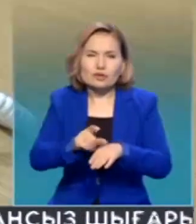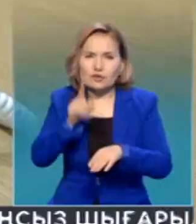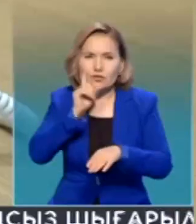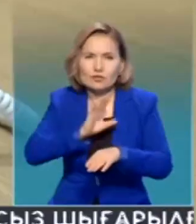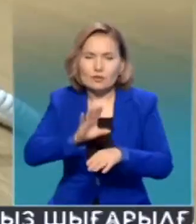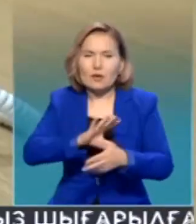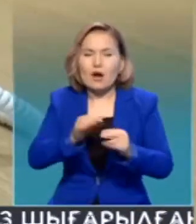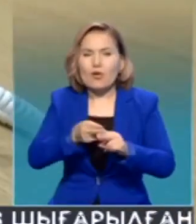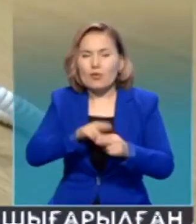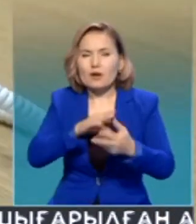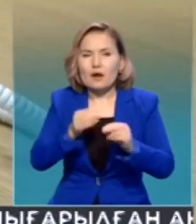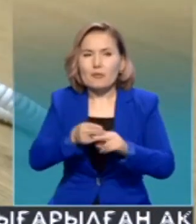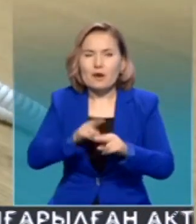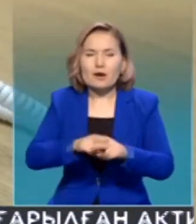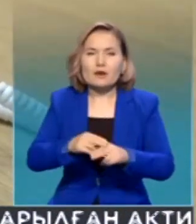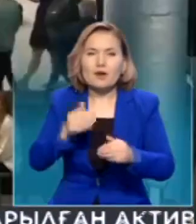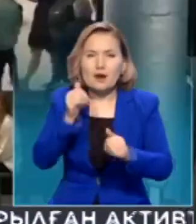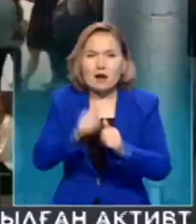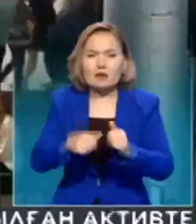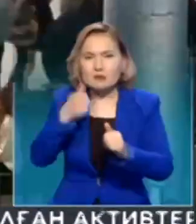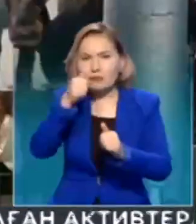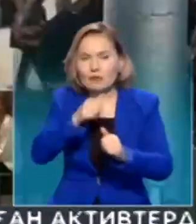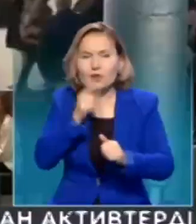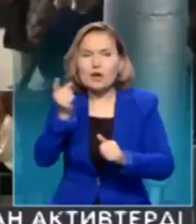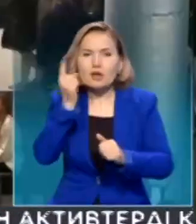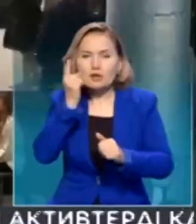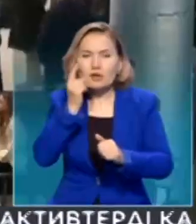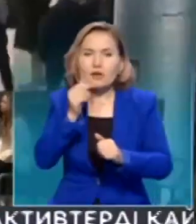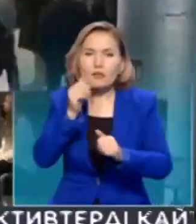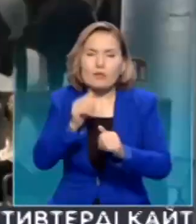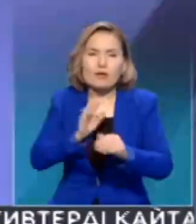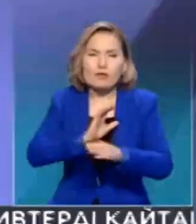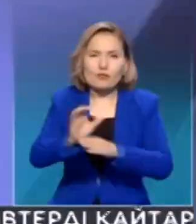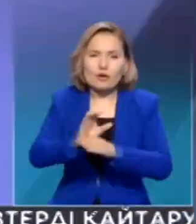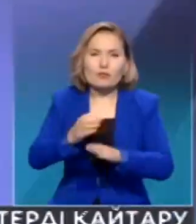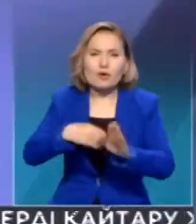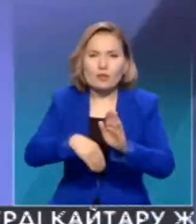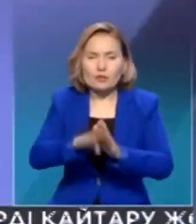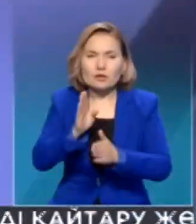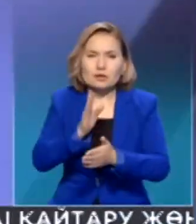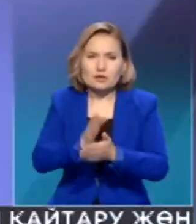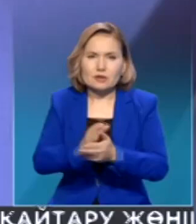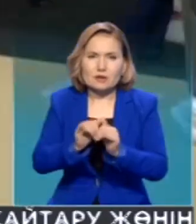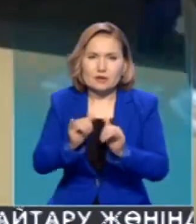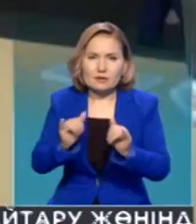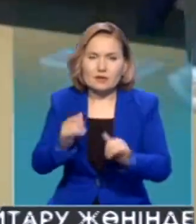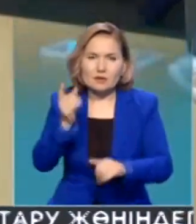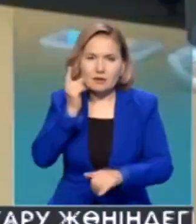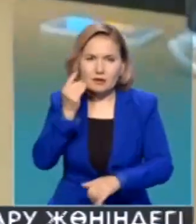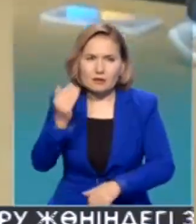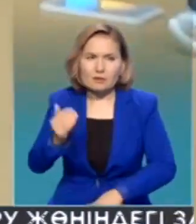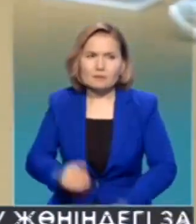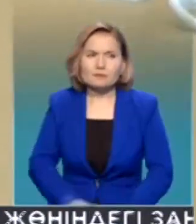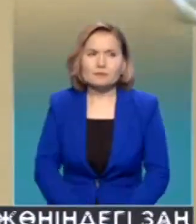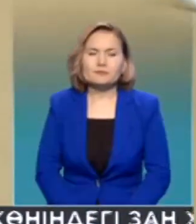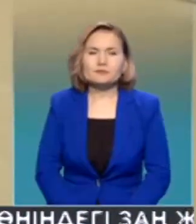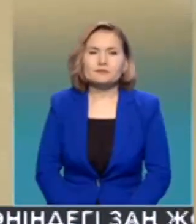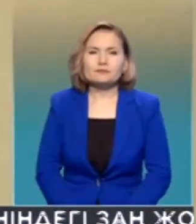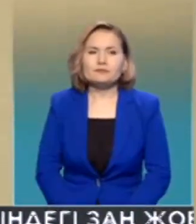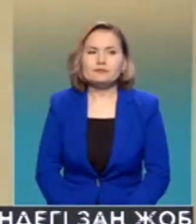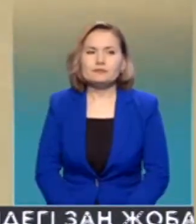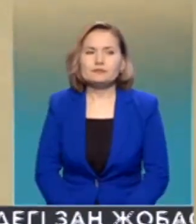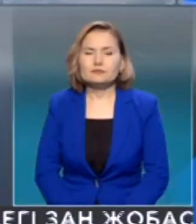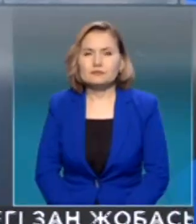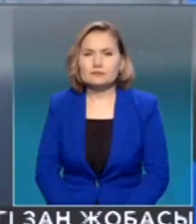дамып, телефондар адамның өмір сүру сапасын жақсартуға айтарлықты үлес қосатынына сенім білдірді. Арай Төлеген қызы Бауыржан Бөрлібай, Қазақстан ұлттық